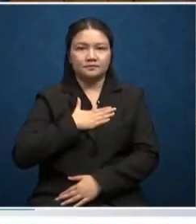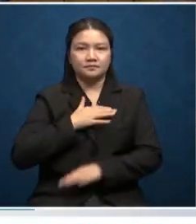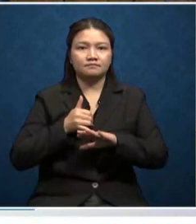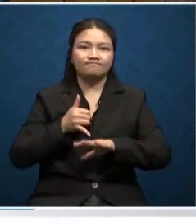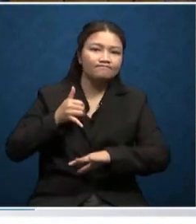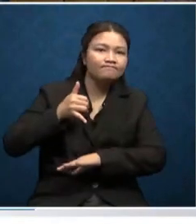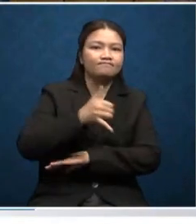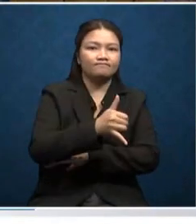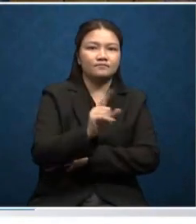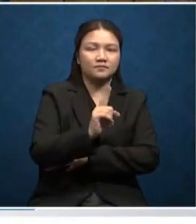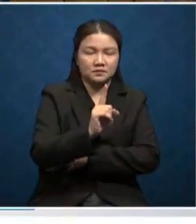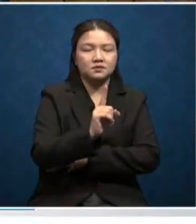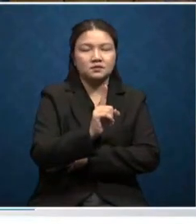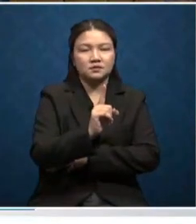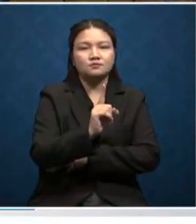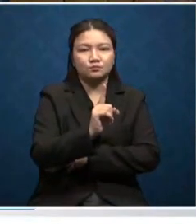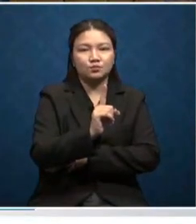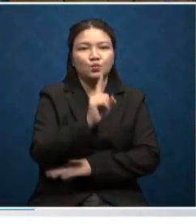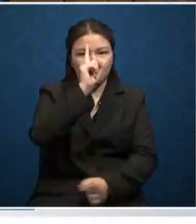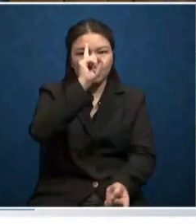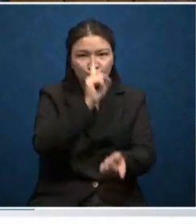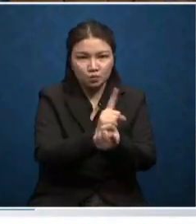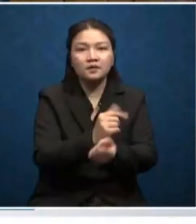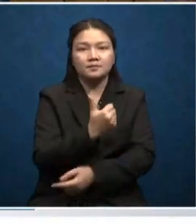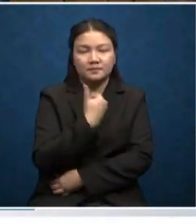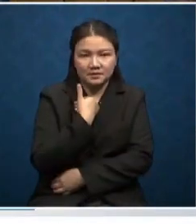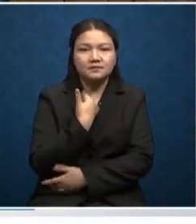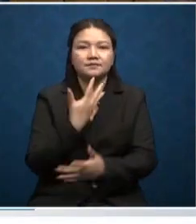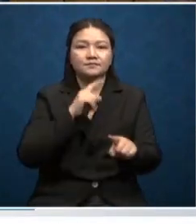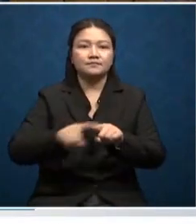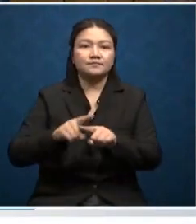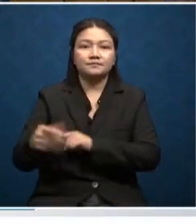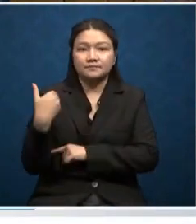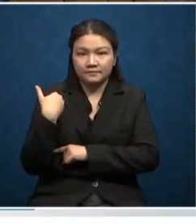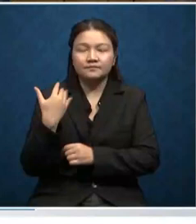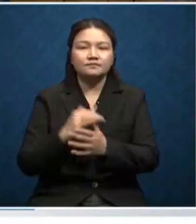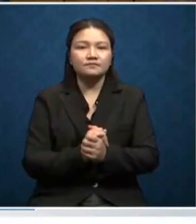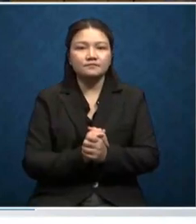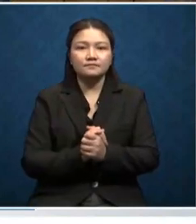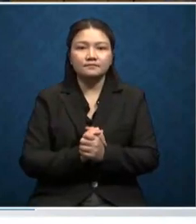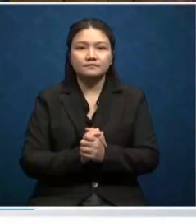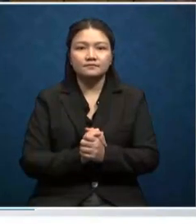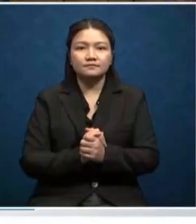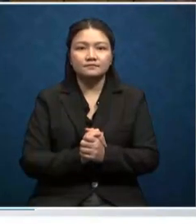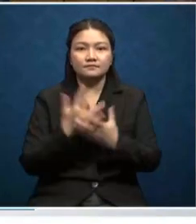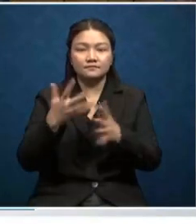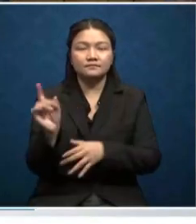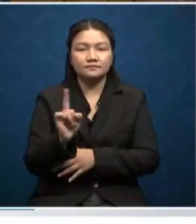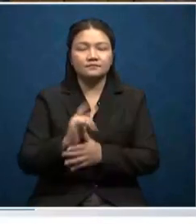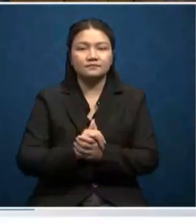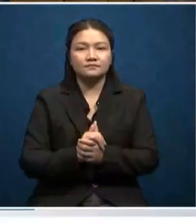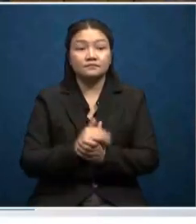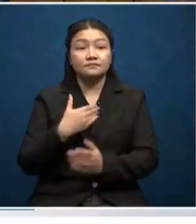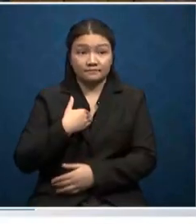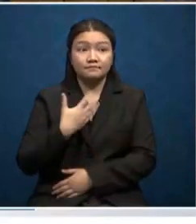จะสัมผัสได้โดยตรงโดยเหตุบางประการท่าน